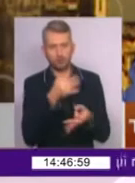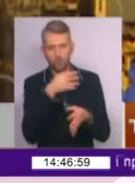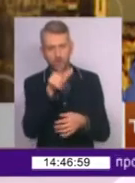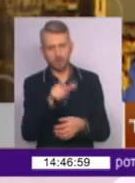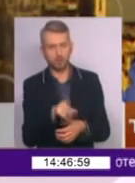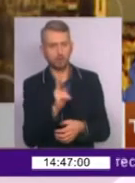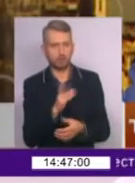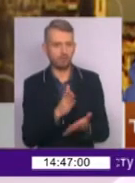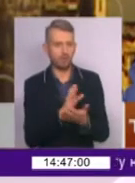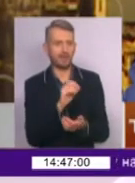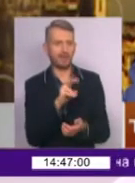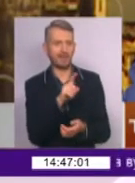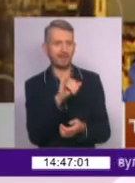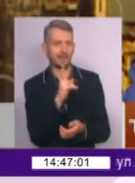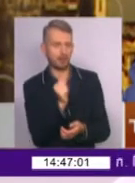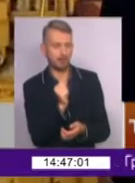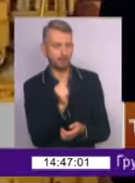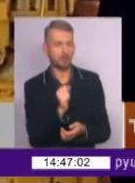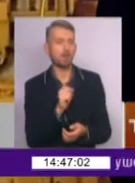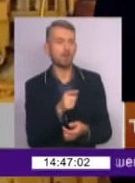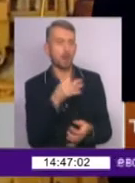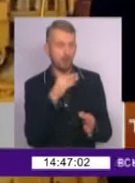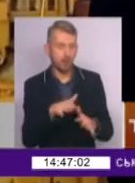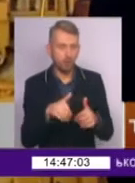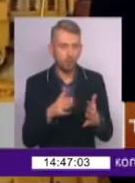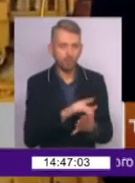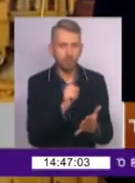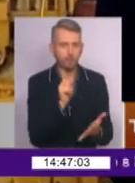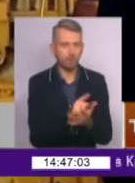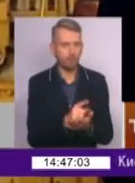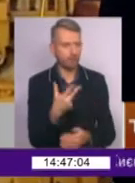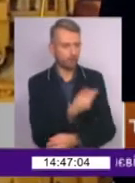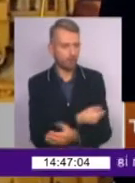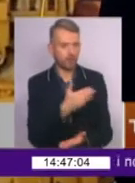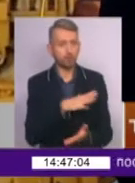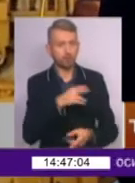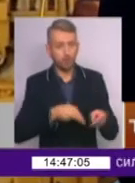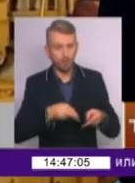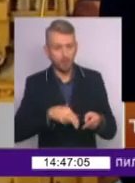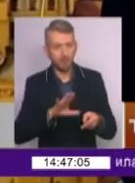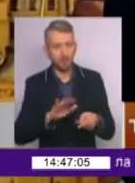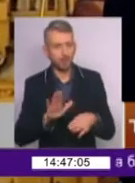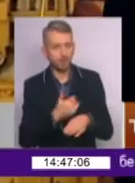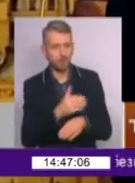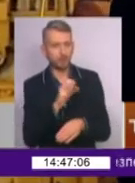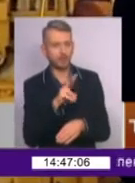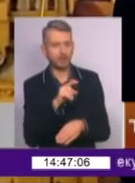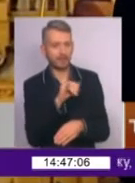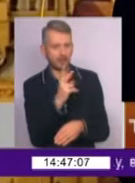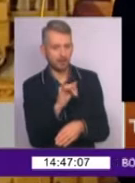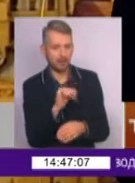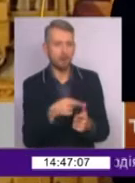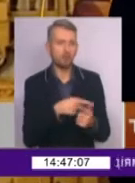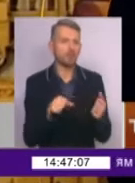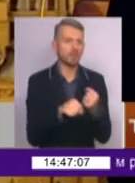яка з селезінкою. Тому їх якраз рекомендовано обов'язково вакцинувати, якщо була операція по видаленню селезінки. або